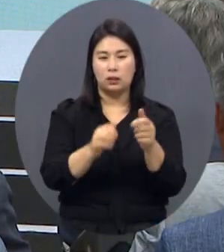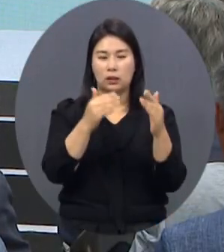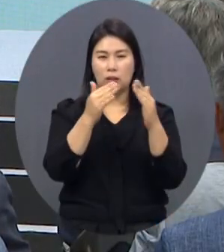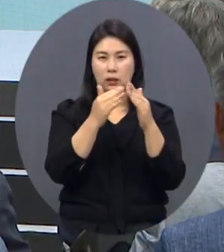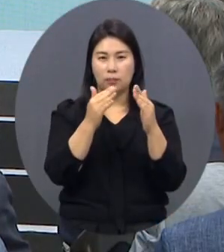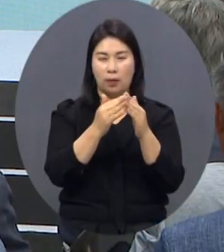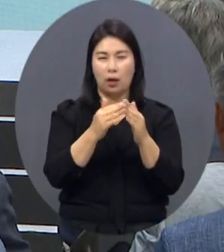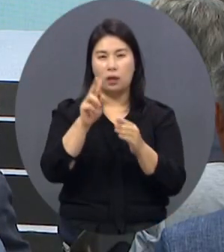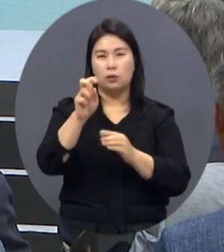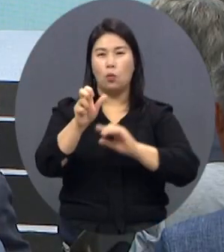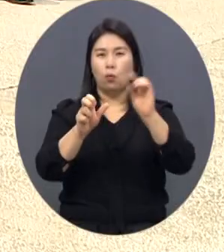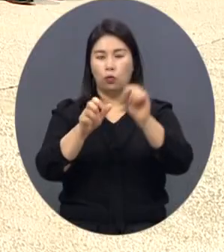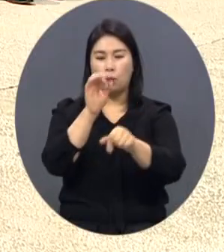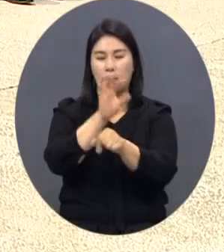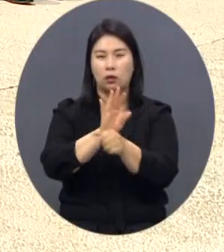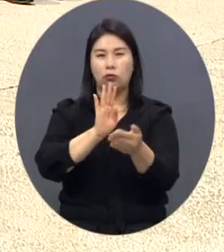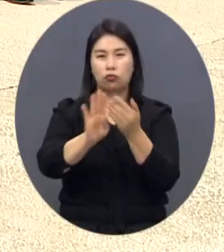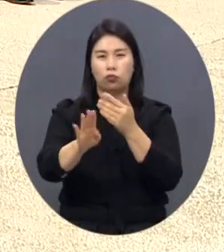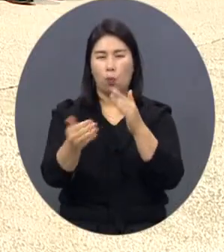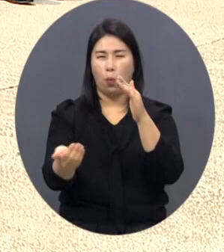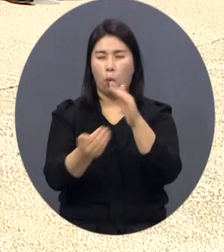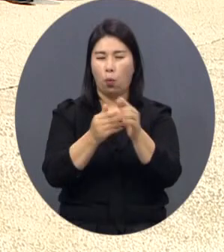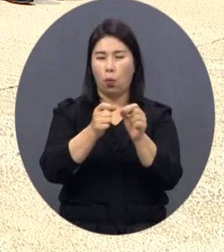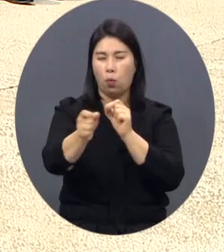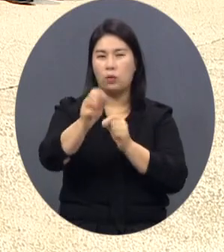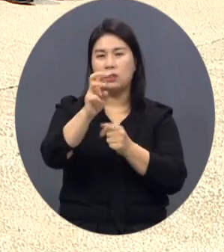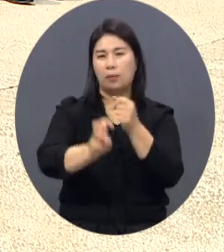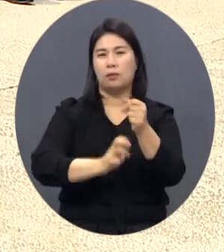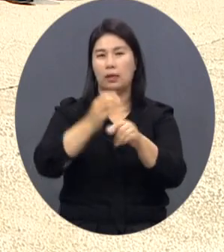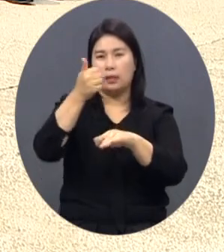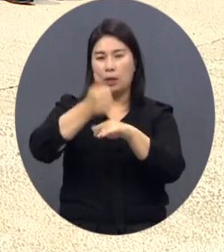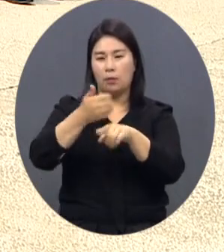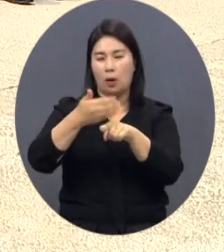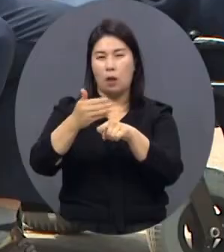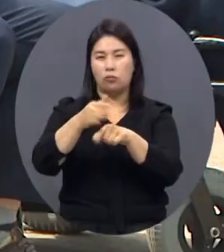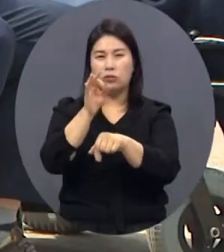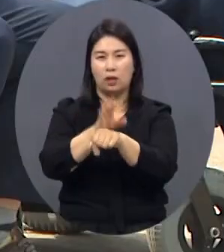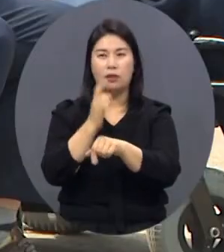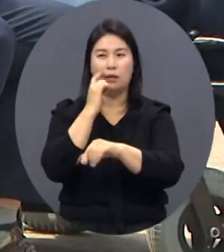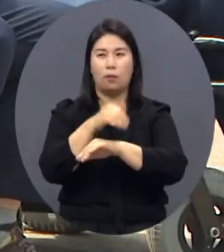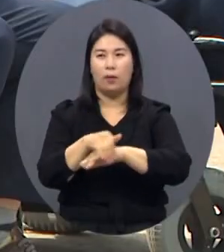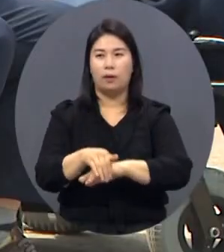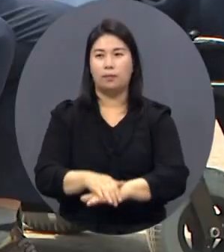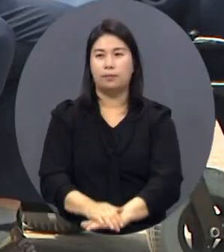25% 산 뒤 최장 30년 동안 나머지를 사는 방식입니다